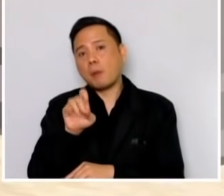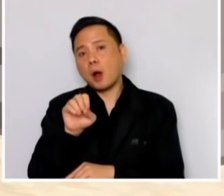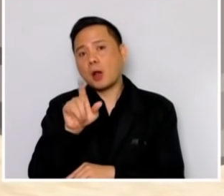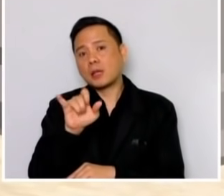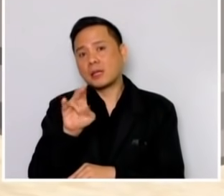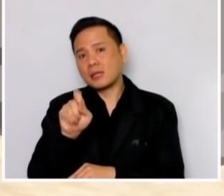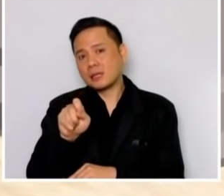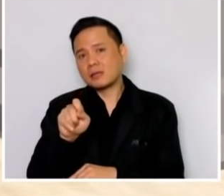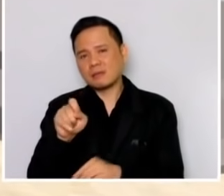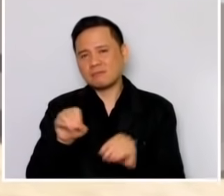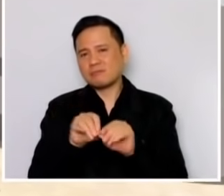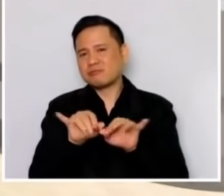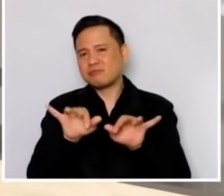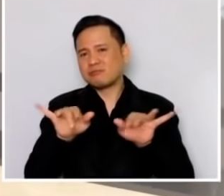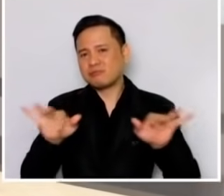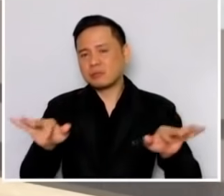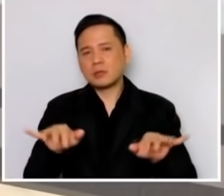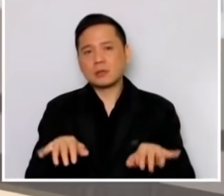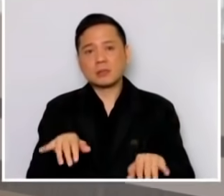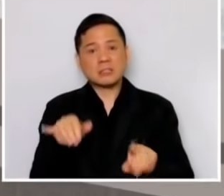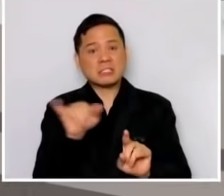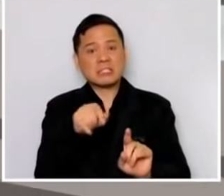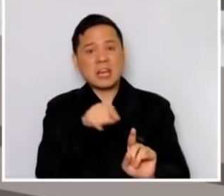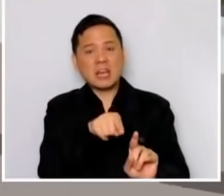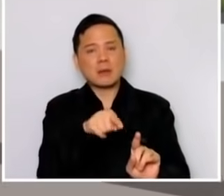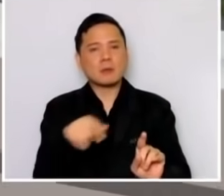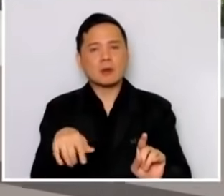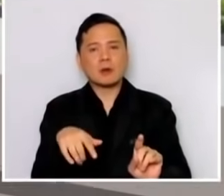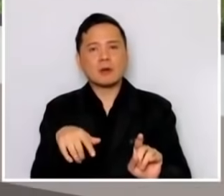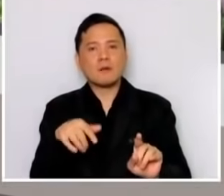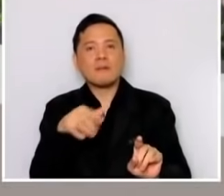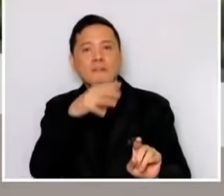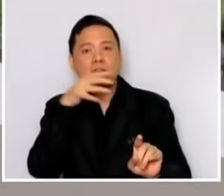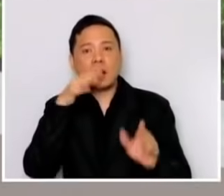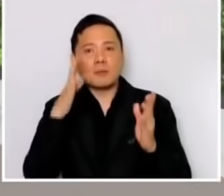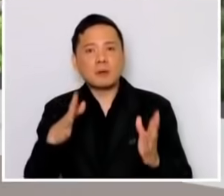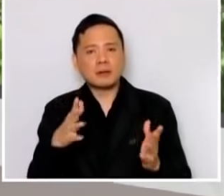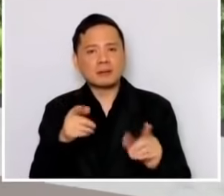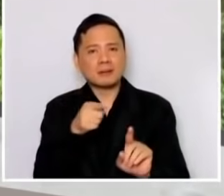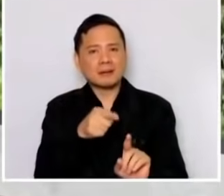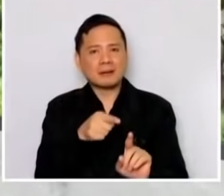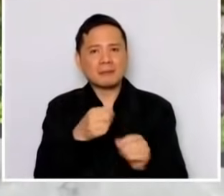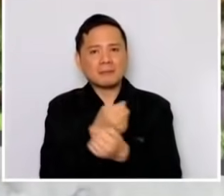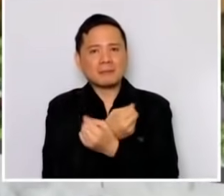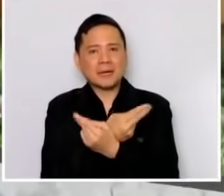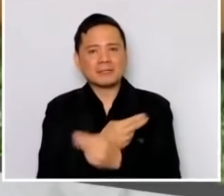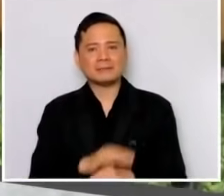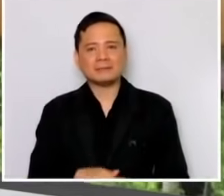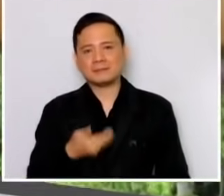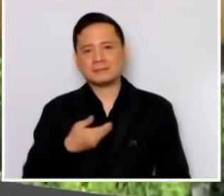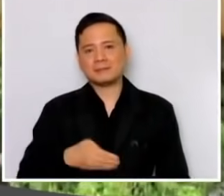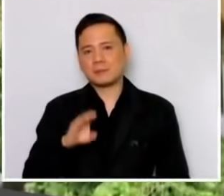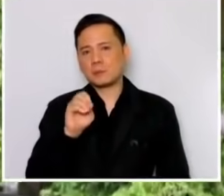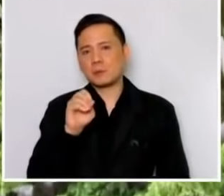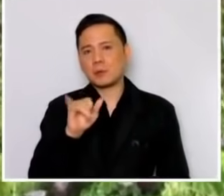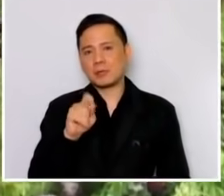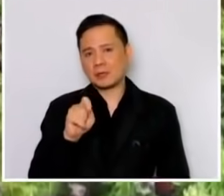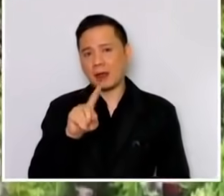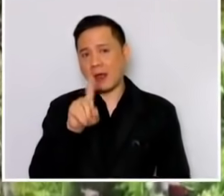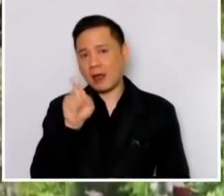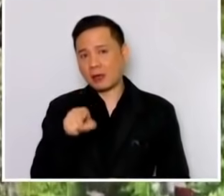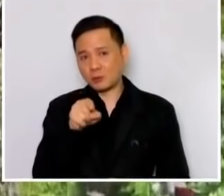din silang forest farmers. O, di ba? Ito po si Boy at Cesar na nagtatanong kung alam nyo ba? Dahil